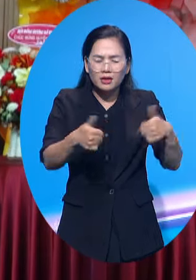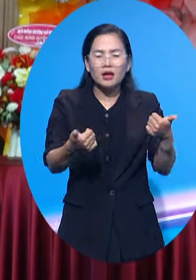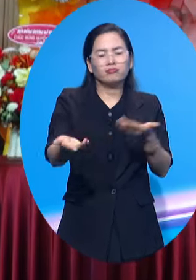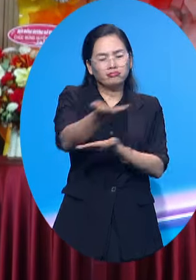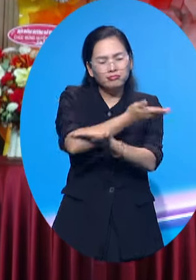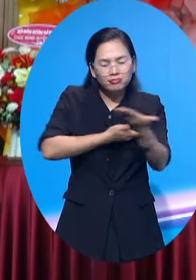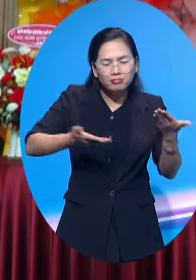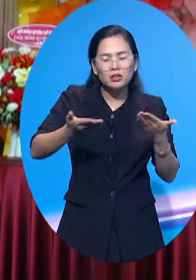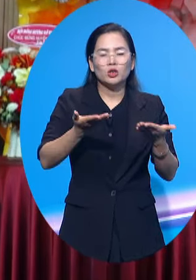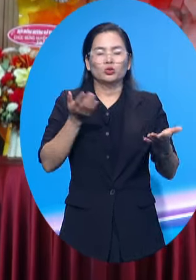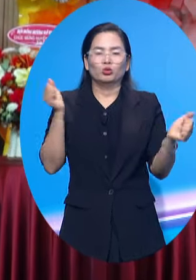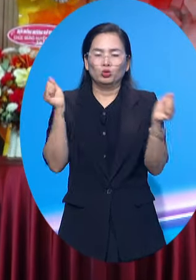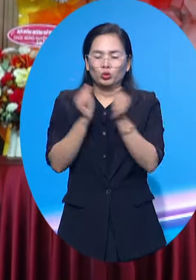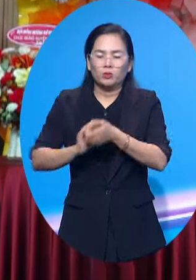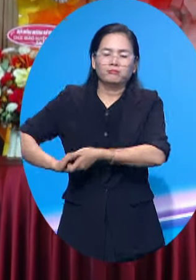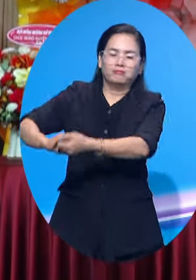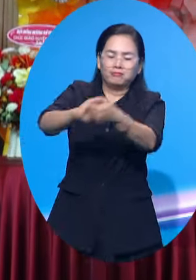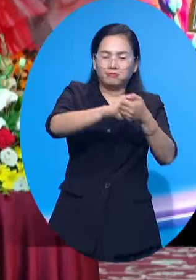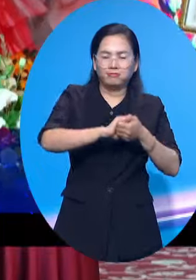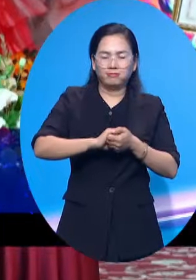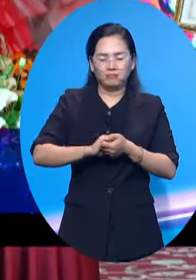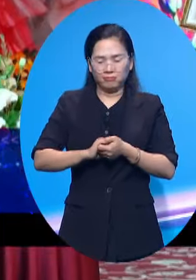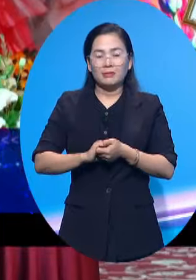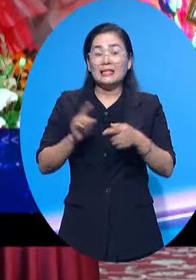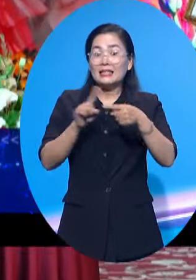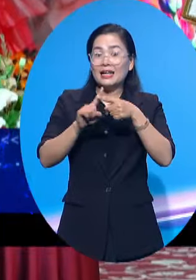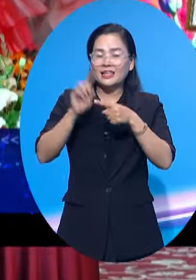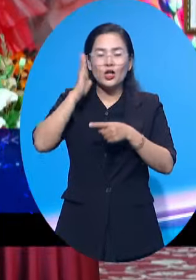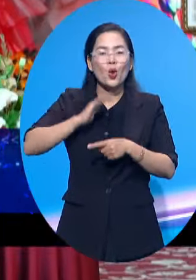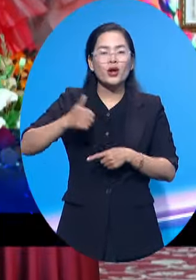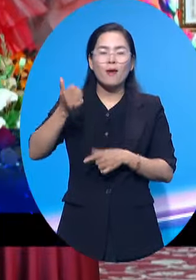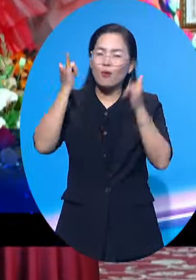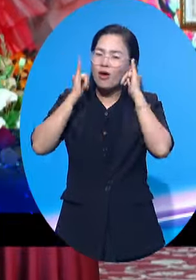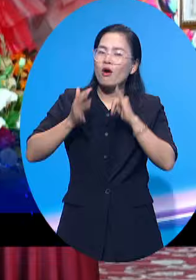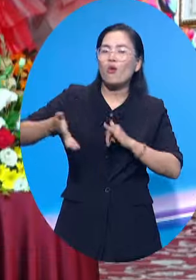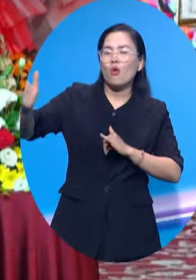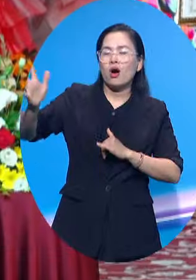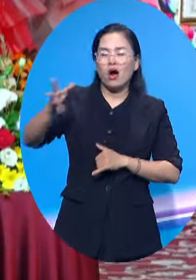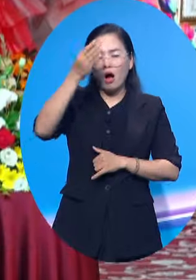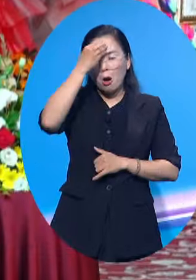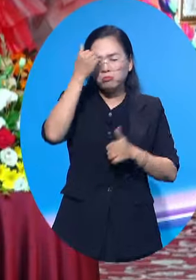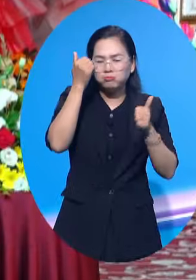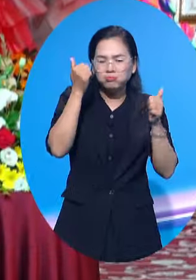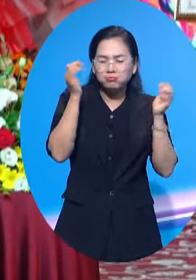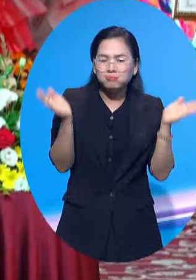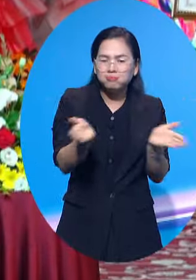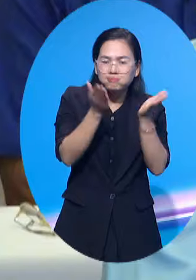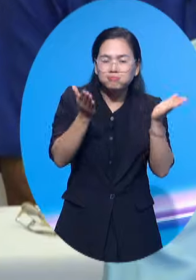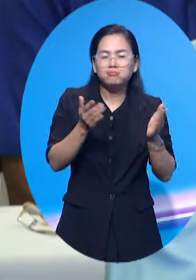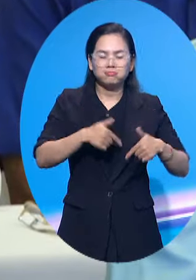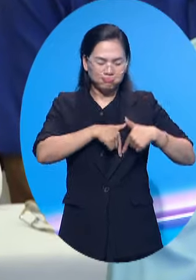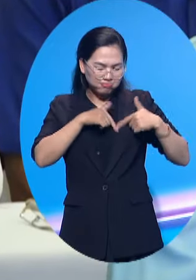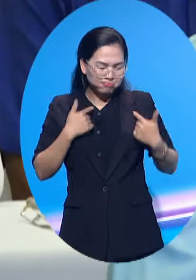sự đồng thuận, đồng tâm, đồng lòng, phát huy giá trị tốt đẹp của quê hương Thanh Liêm với truyền thống hiếu học, nhân văn, trọng nghĩa, trọng